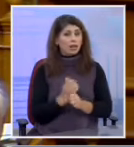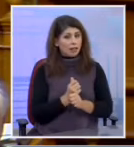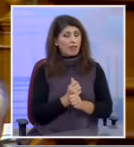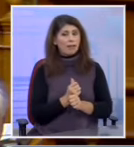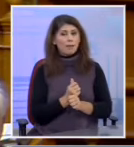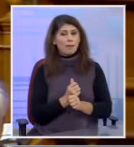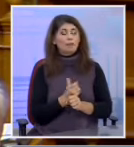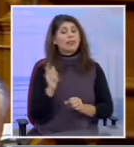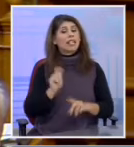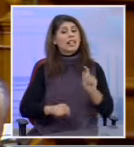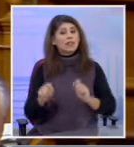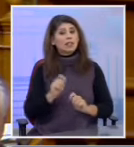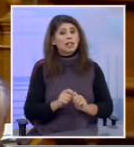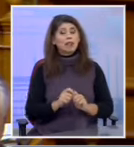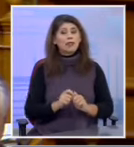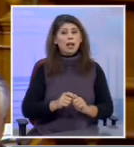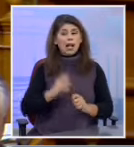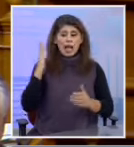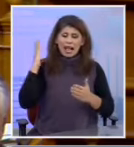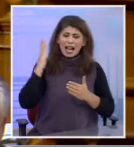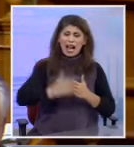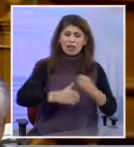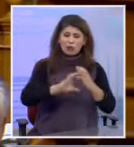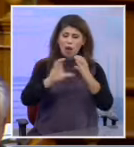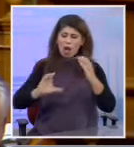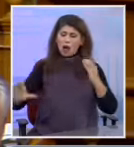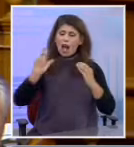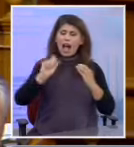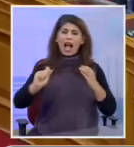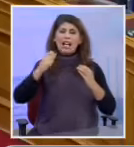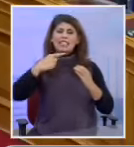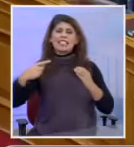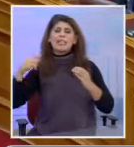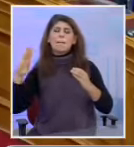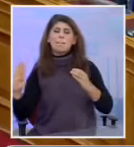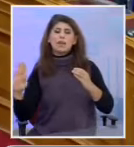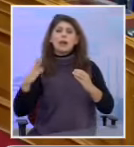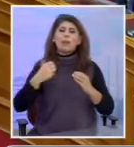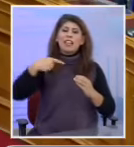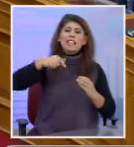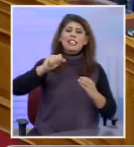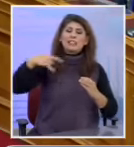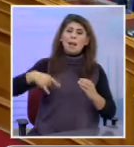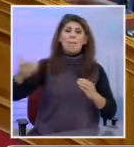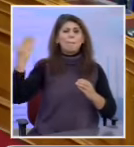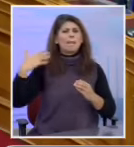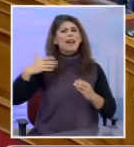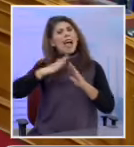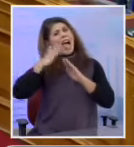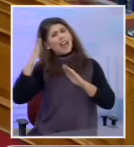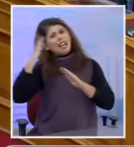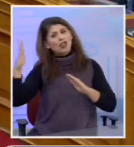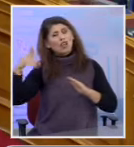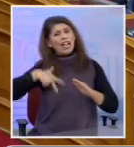την δημιουργία του κάθετου αγωγού IGB που θα συνδέει τον ΤΑΠ με τις χώρες της πρώην Ανατολικές, με